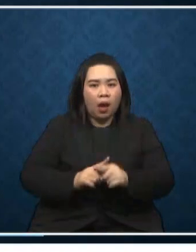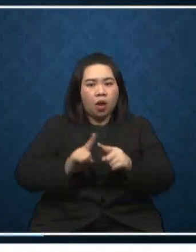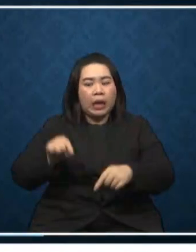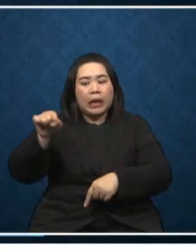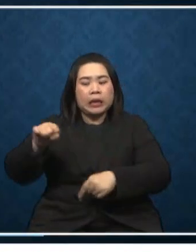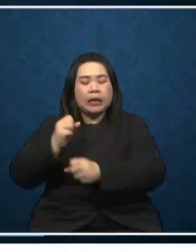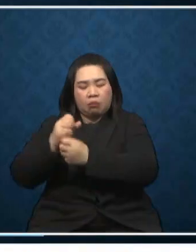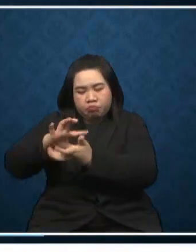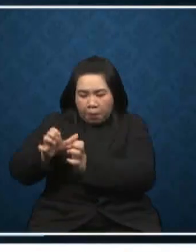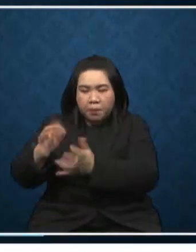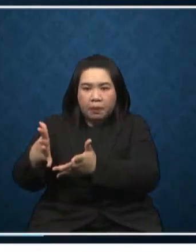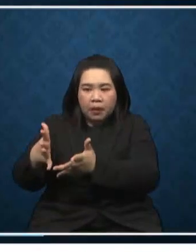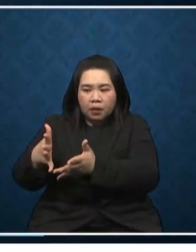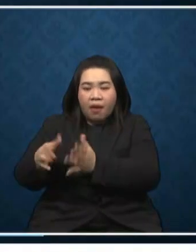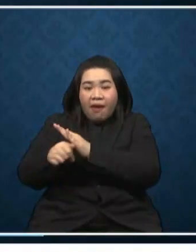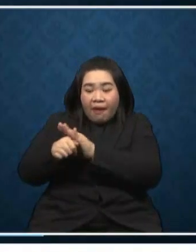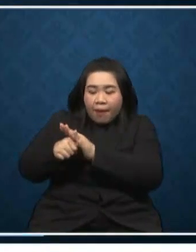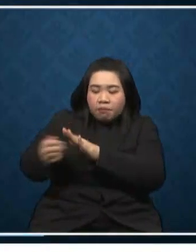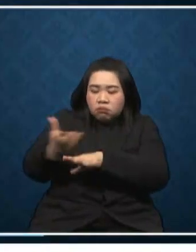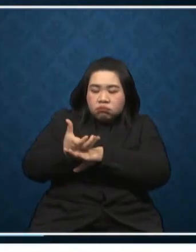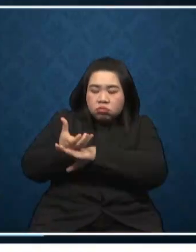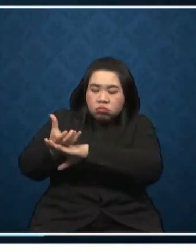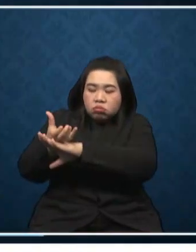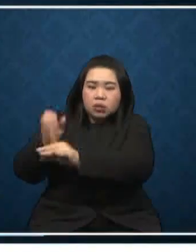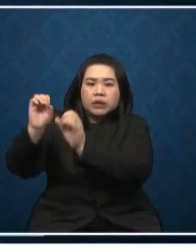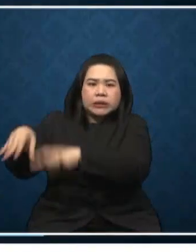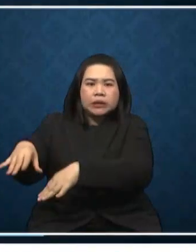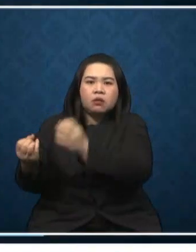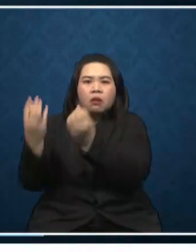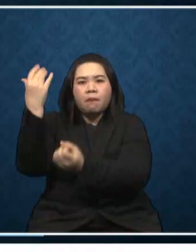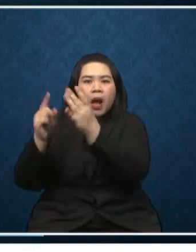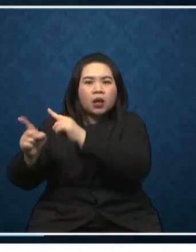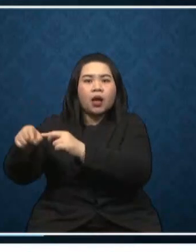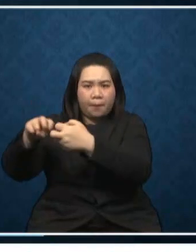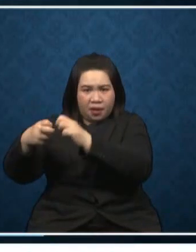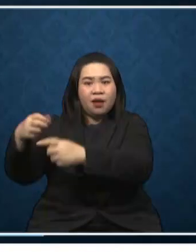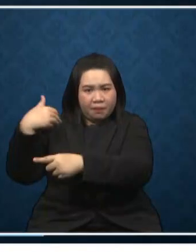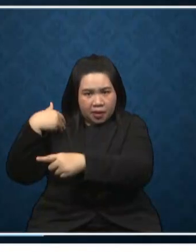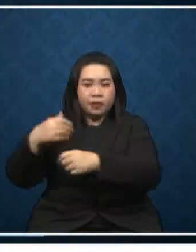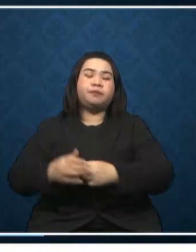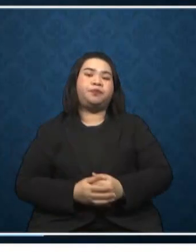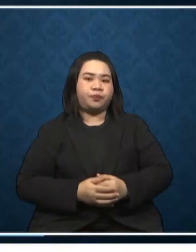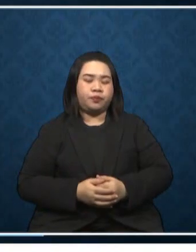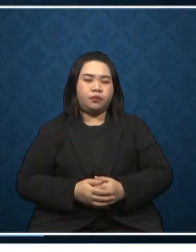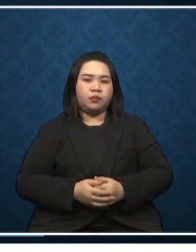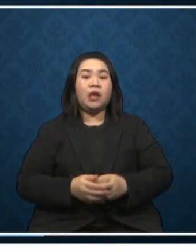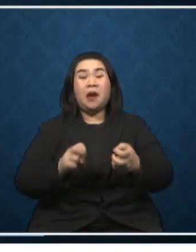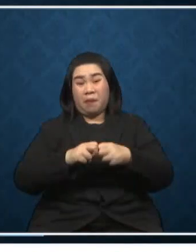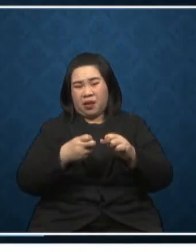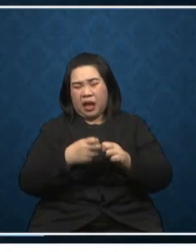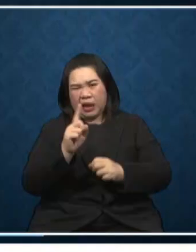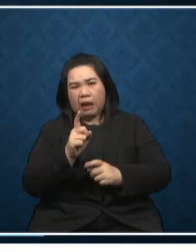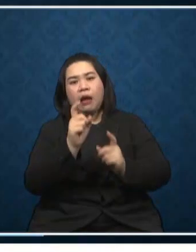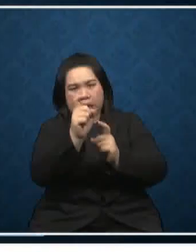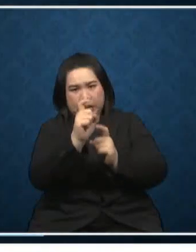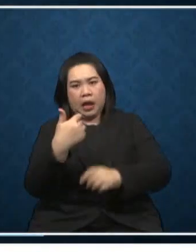นengine่งเข้าอีกรถมัทุกบันทวิงออกไปท้งในธรมชาตต ทเกิประหนาความไมบรษัยในกคุนส่ง อัี้ก็